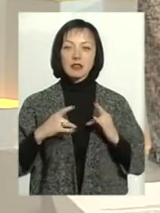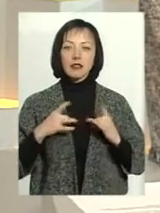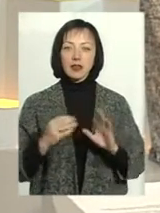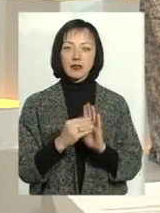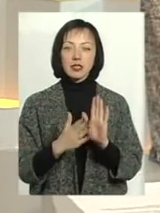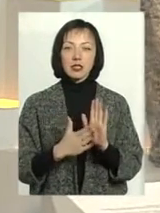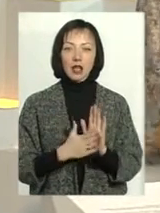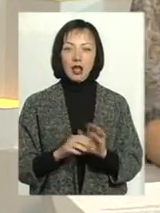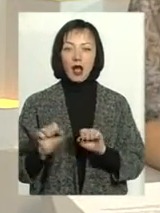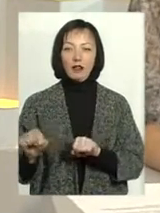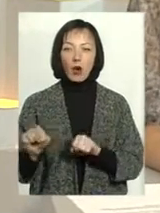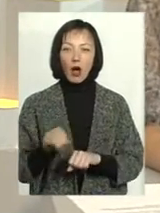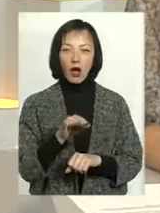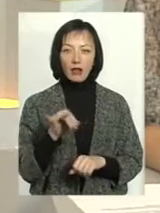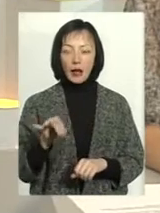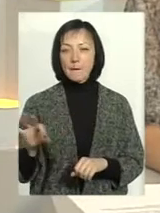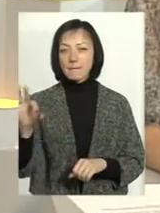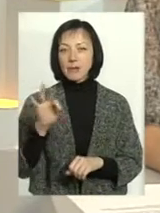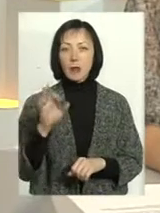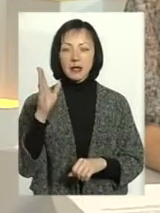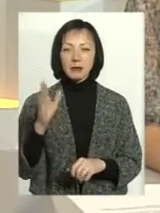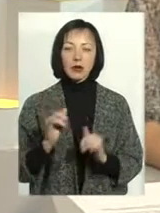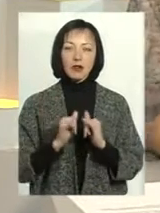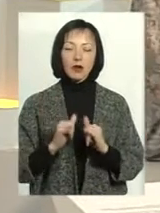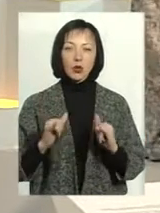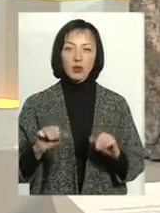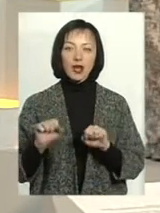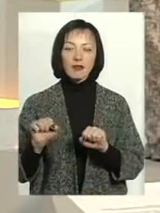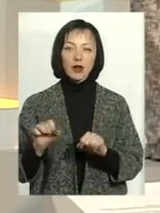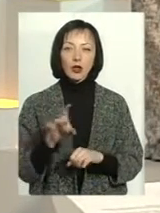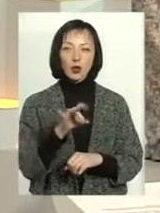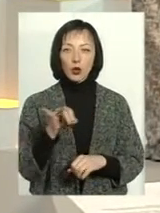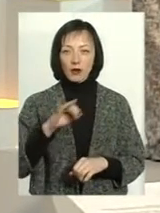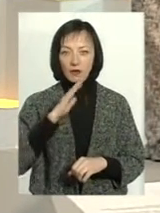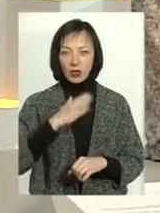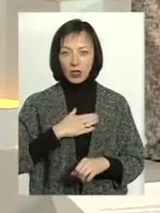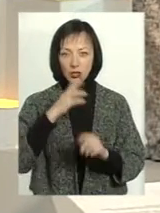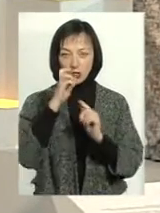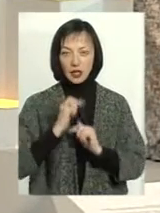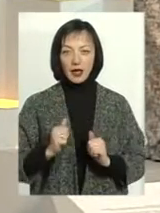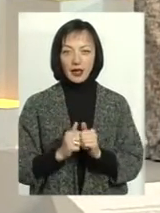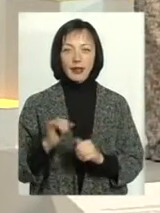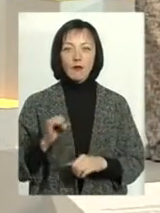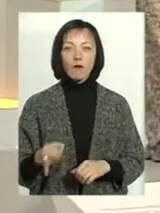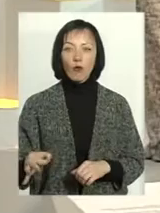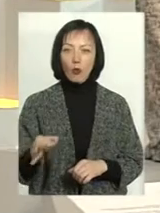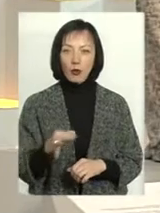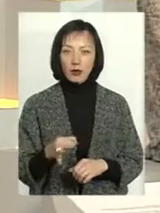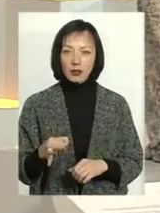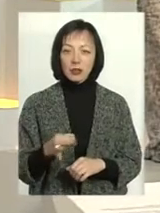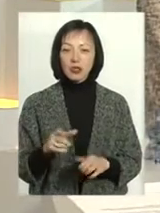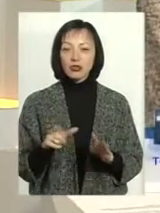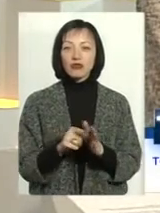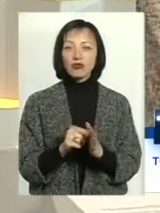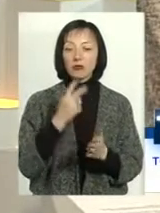відзначають адвокати. Про перспективи розвитку адвокатури в нашій країні, в області, зокрема, з чим